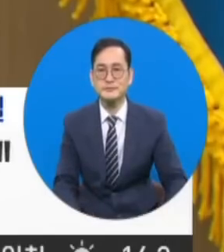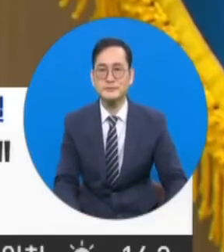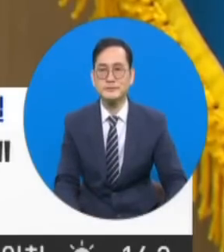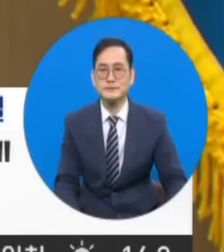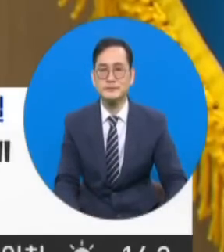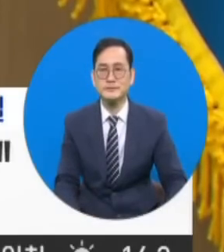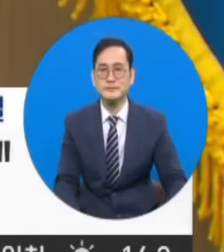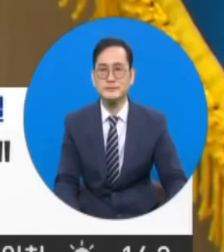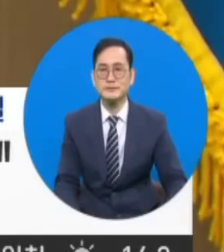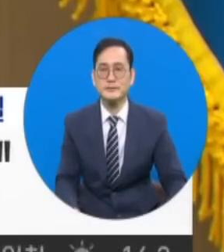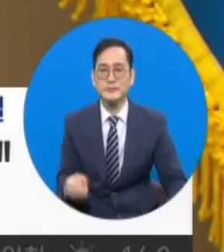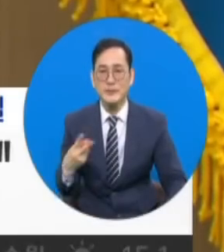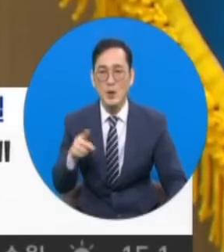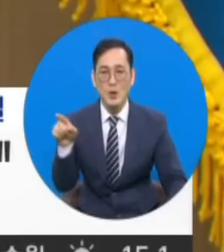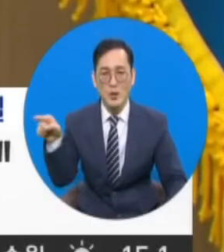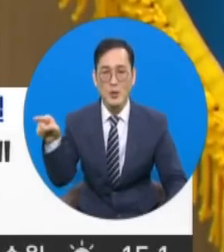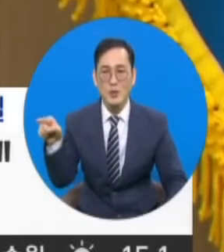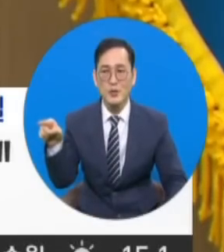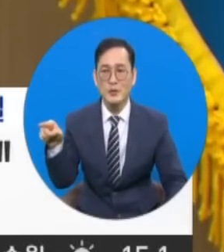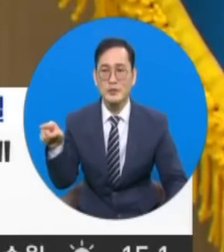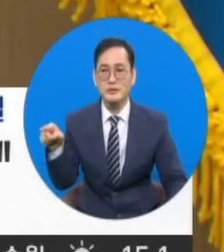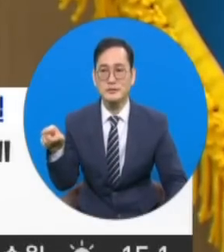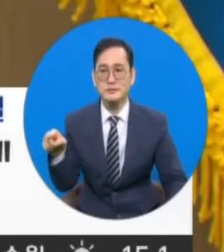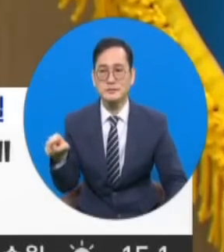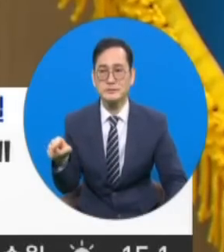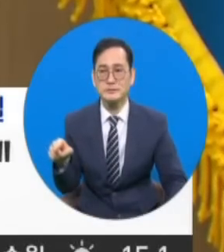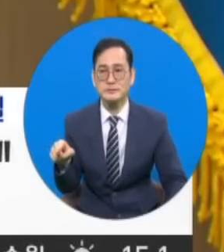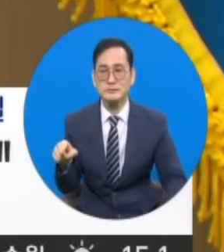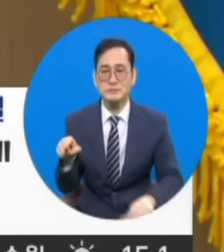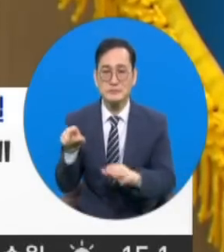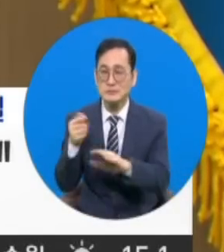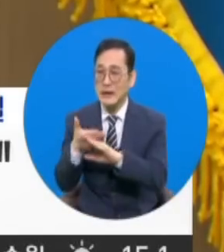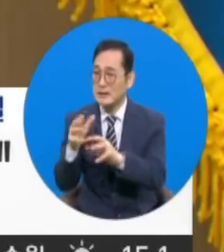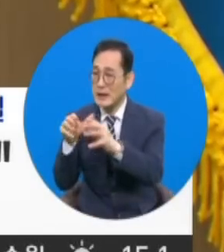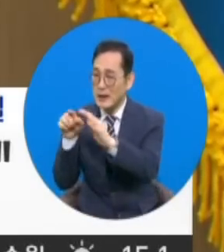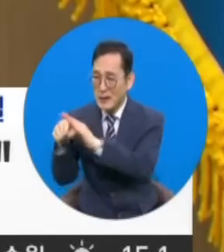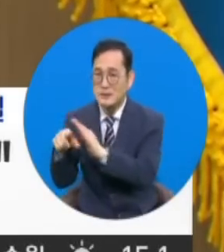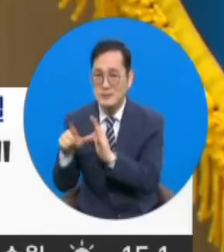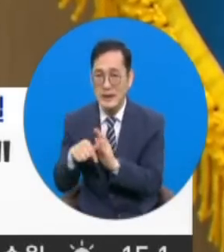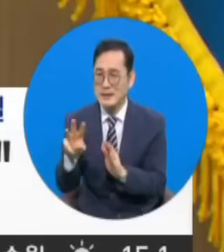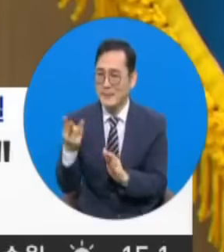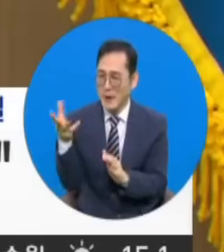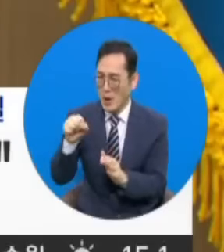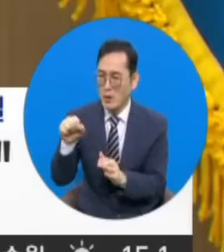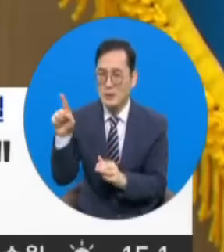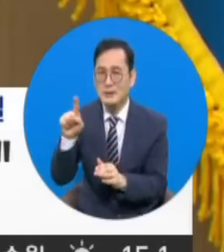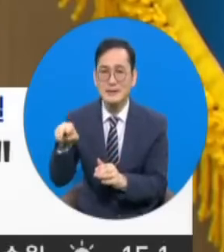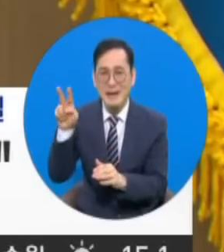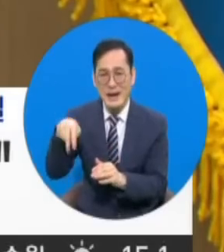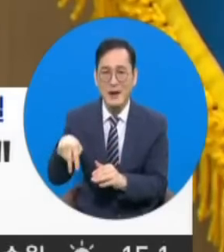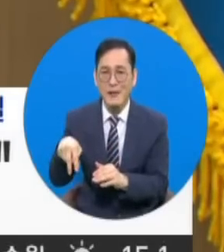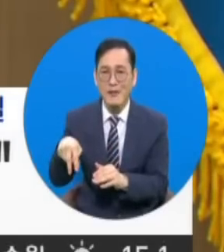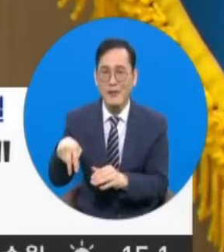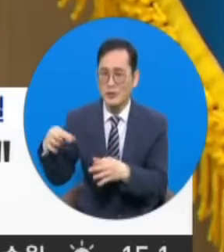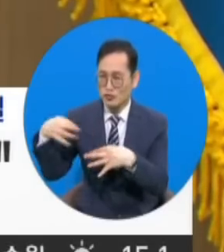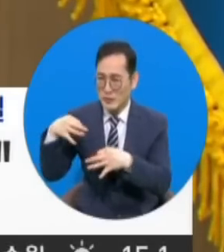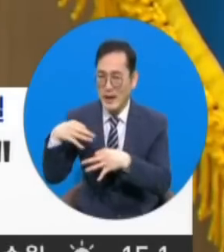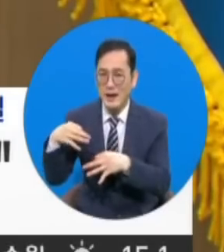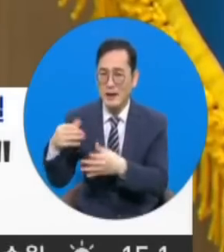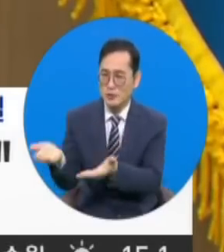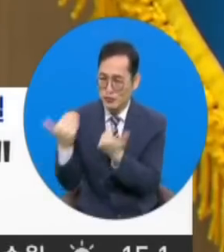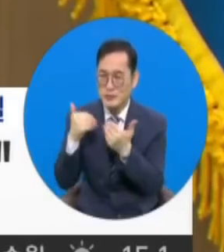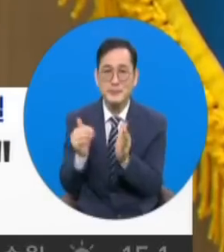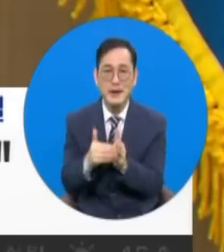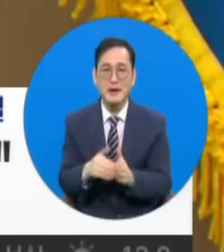방문에서는 300억불 규모의 전략적 투자를 유치했습니다 이러한 대규모 오일 머니의 국내 투자를